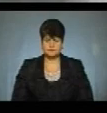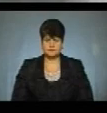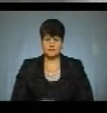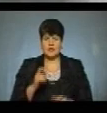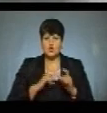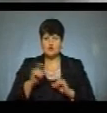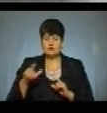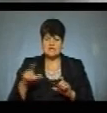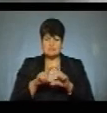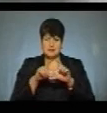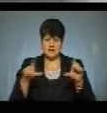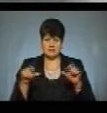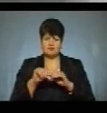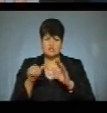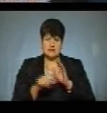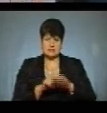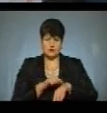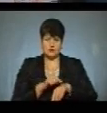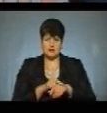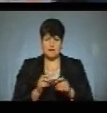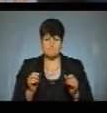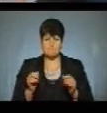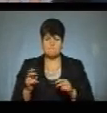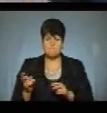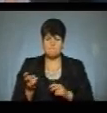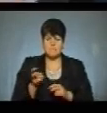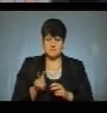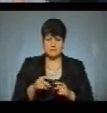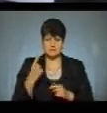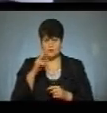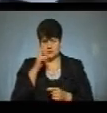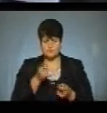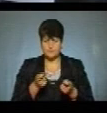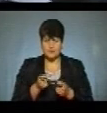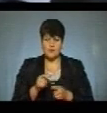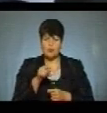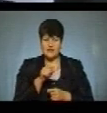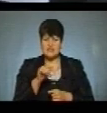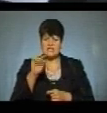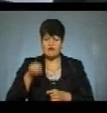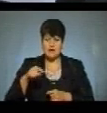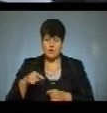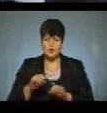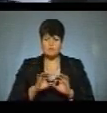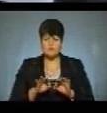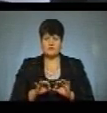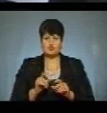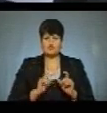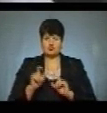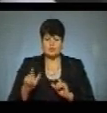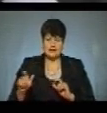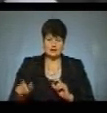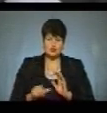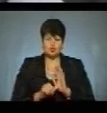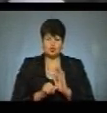Студенти із плакатами о 16-й годині прийшли під облдержадміністрацію. Про їхні вимоги розповів студент 6-го курсу